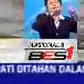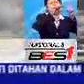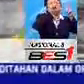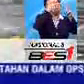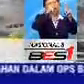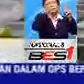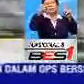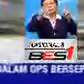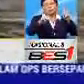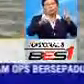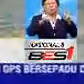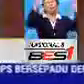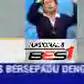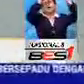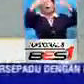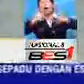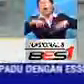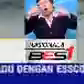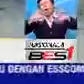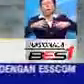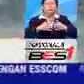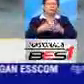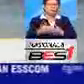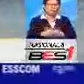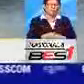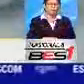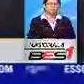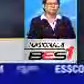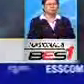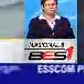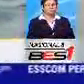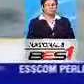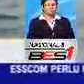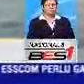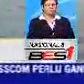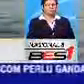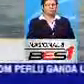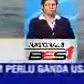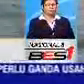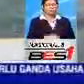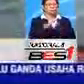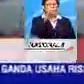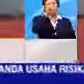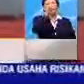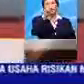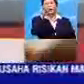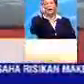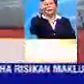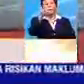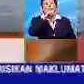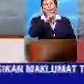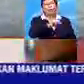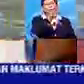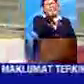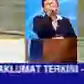113 km. Cuaca panas berbahang menjadikan cabaran kali ini lebih ketat. Craig Alexander, peserta veteran berusia